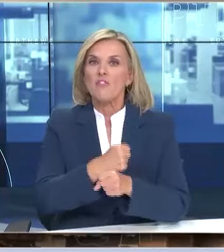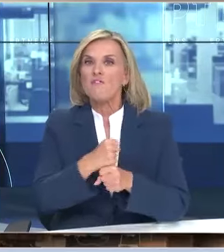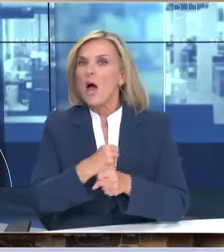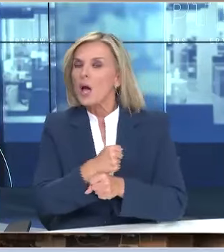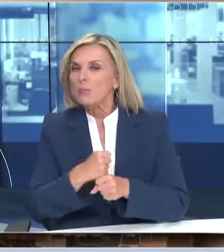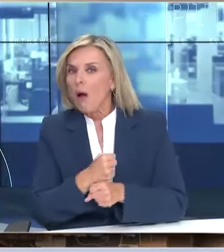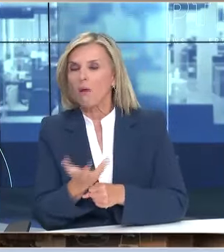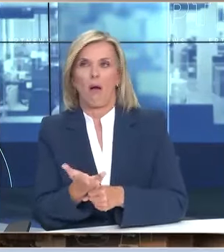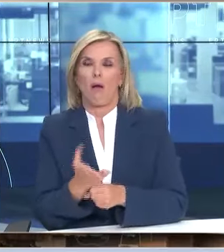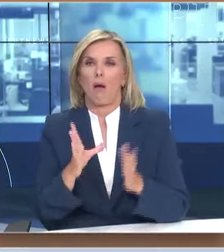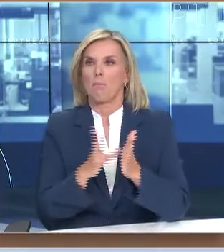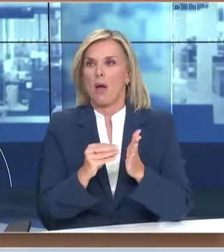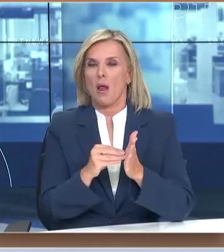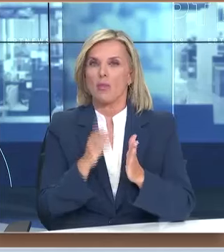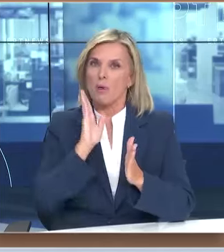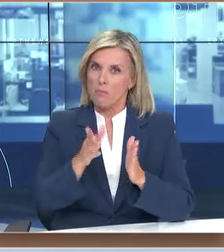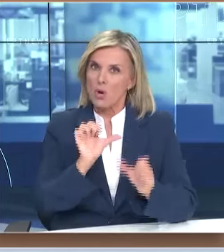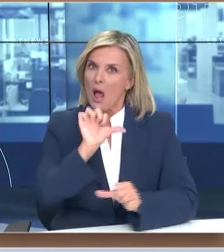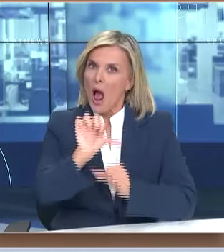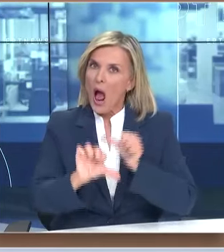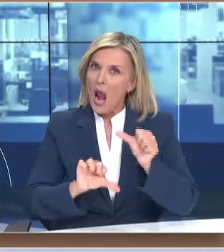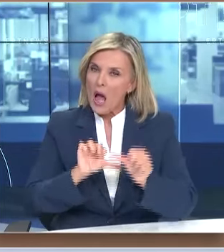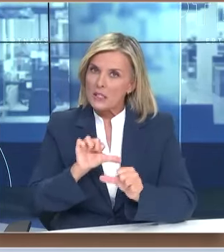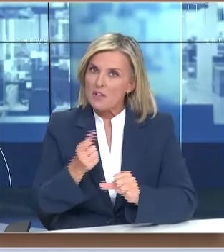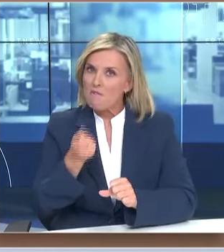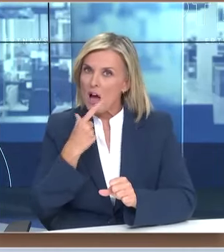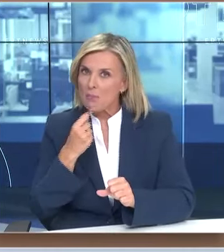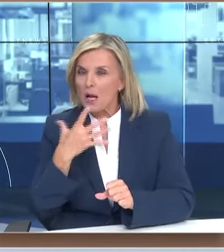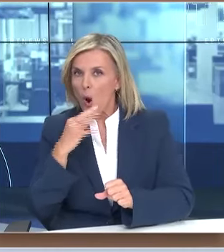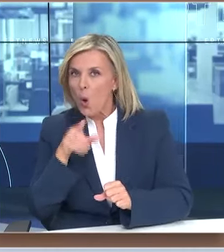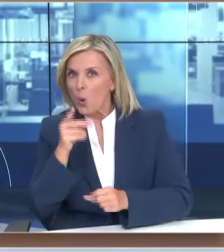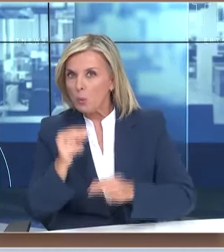τον γιατρό τους, θα πρέπει να αλλάξει η φαρμακευτική αγωγή?